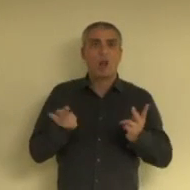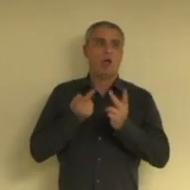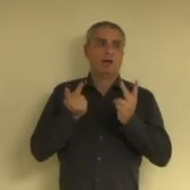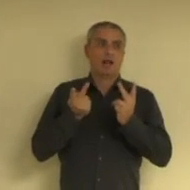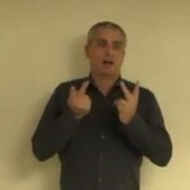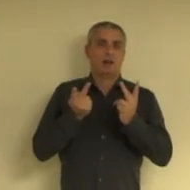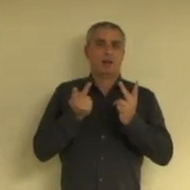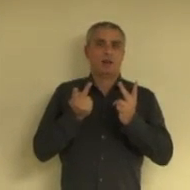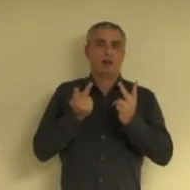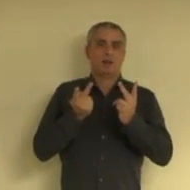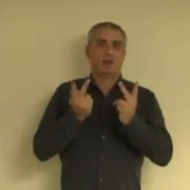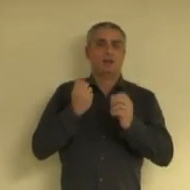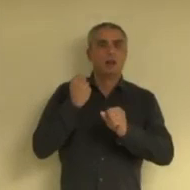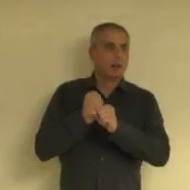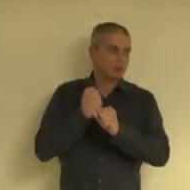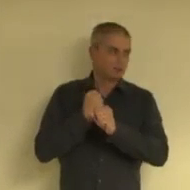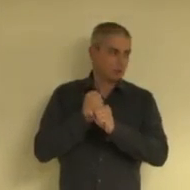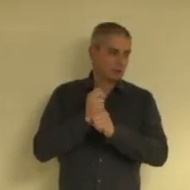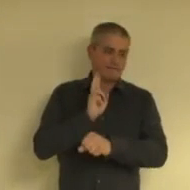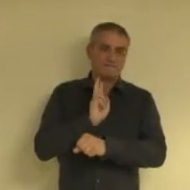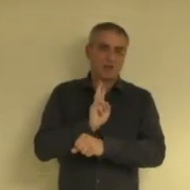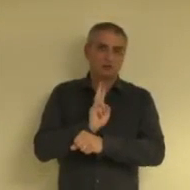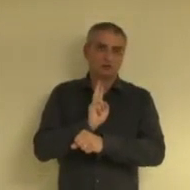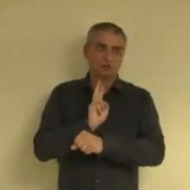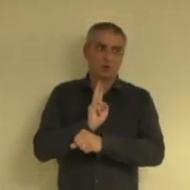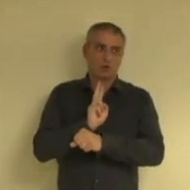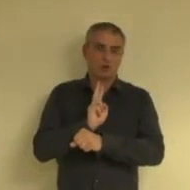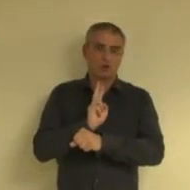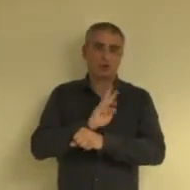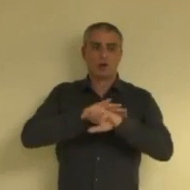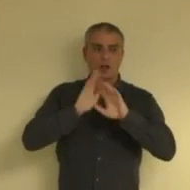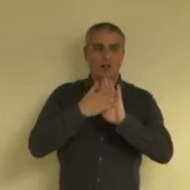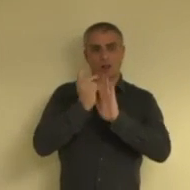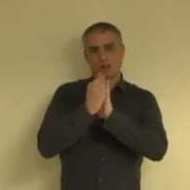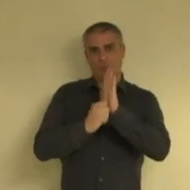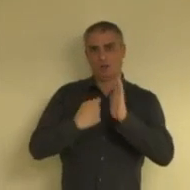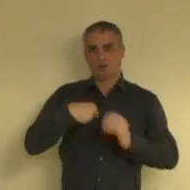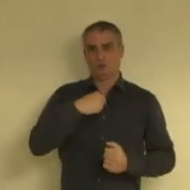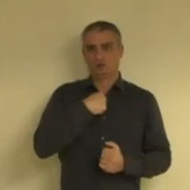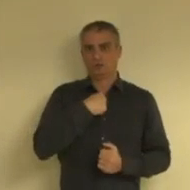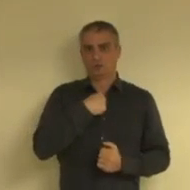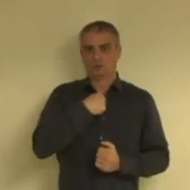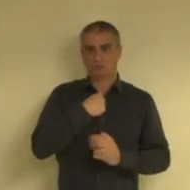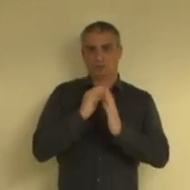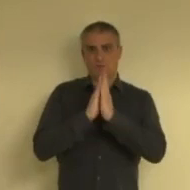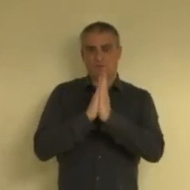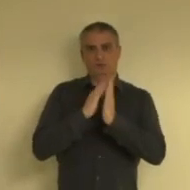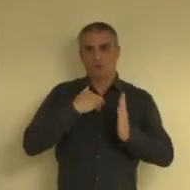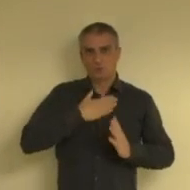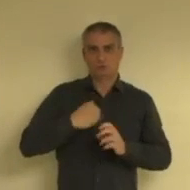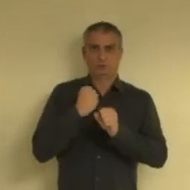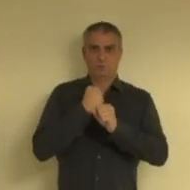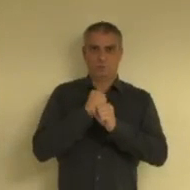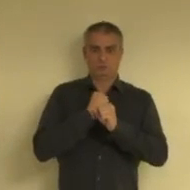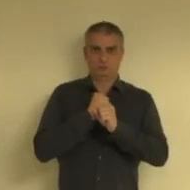להקל ולבצע ולשמור על כל התקנות שאנחנו מבקשים כל הזמן